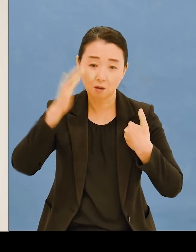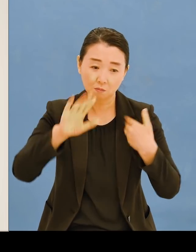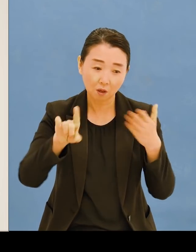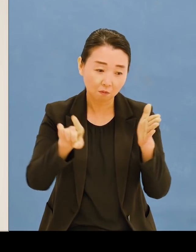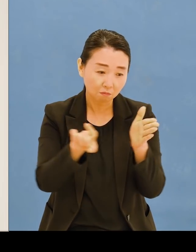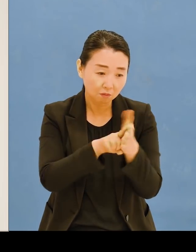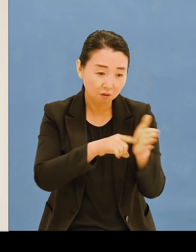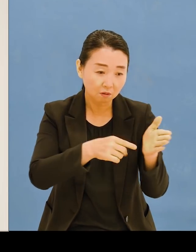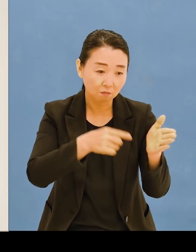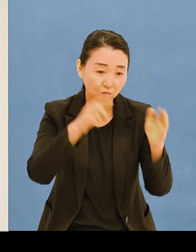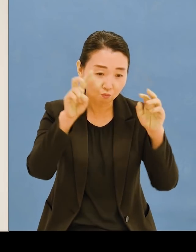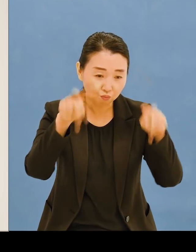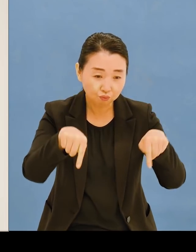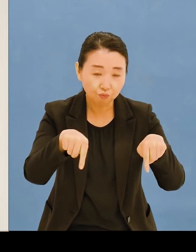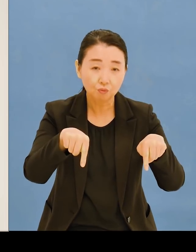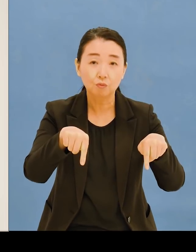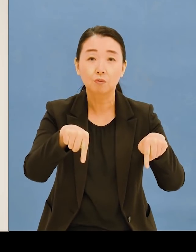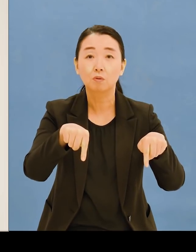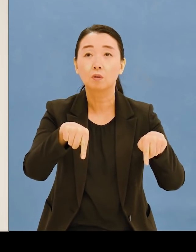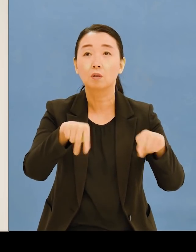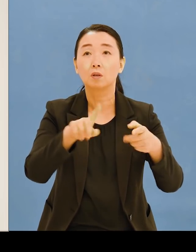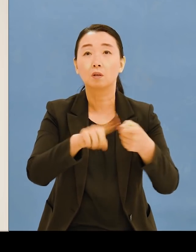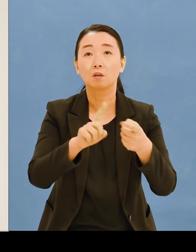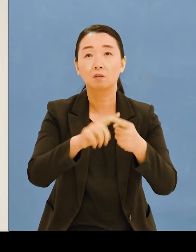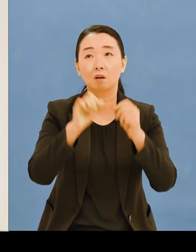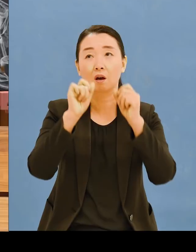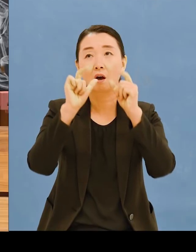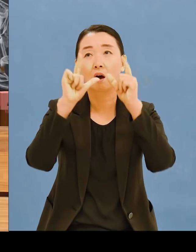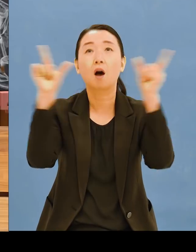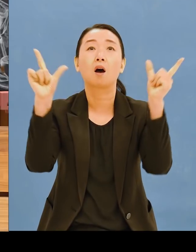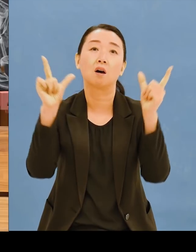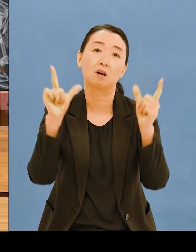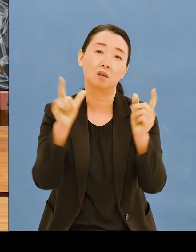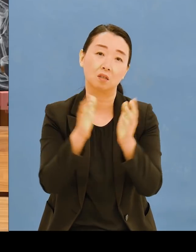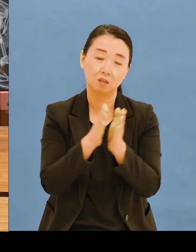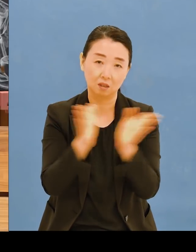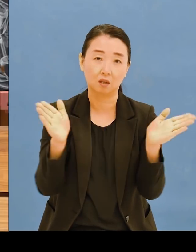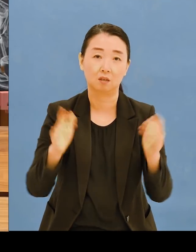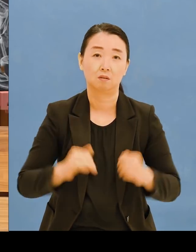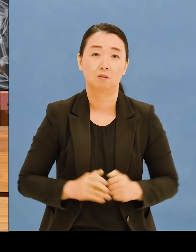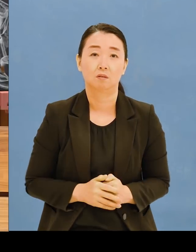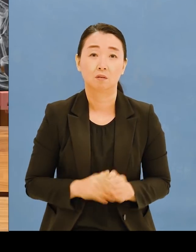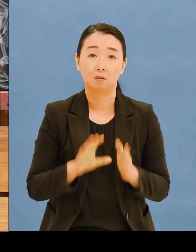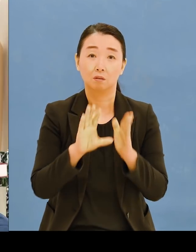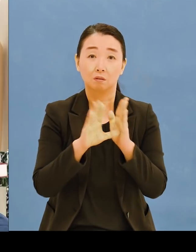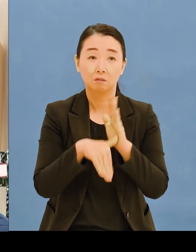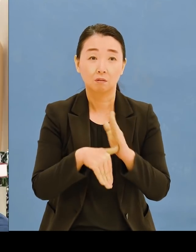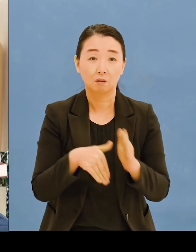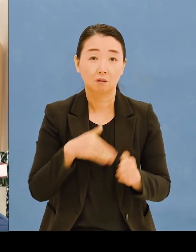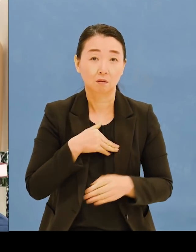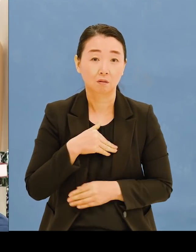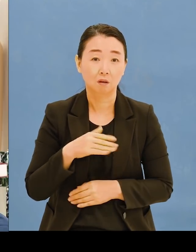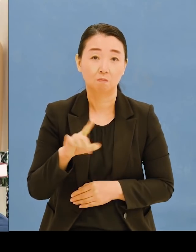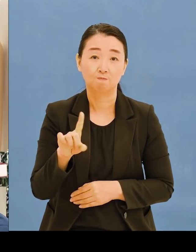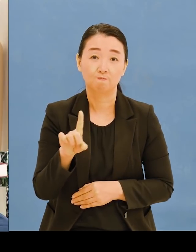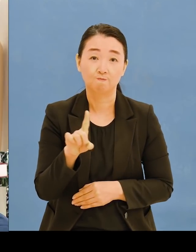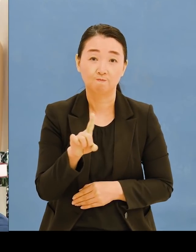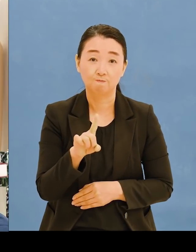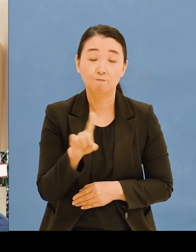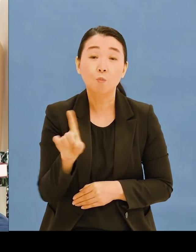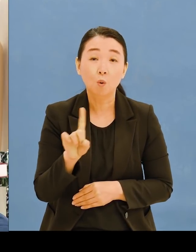믿음이 없다라는 사실이 조금씩 깨달아지게 되었어요. 그러니까 정말 그때 당시에는 제가 제일